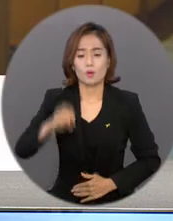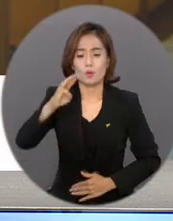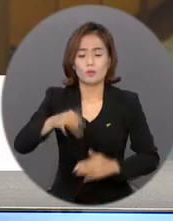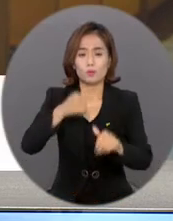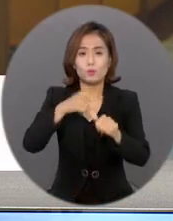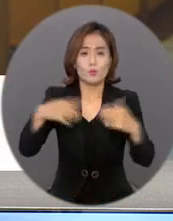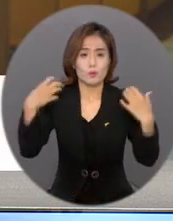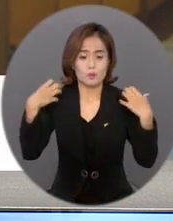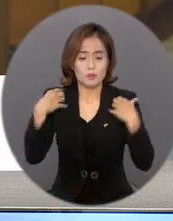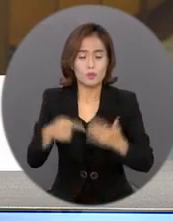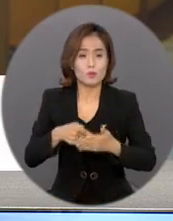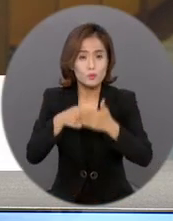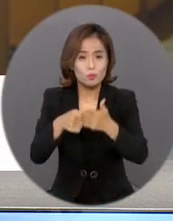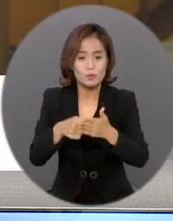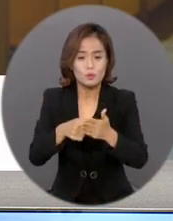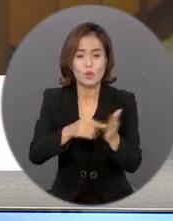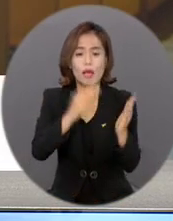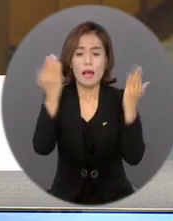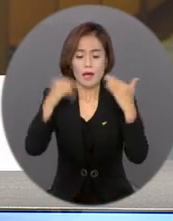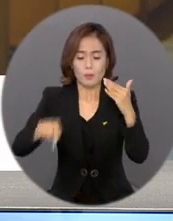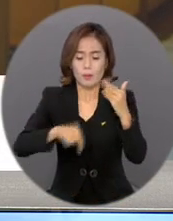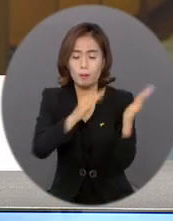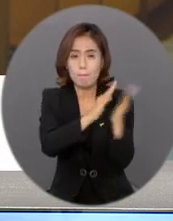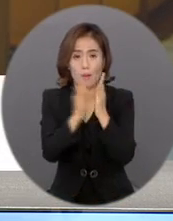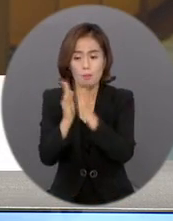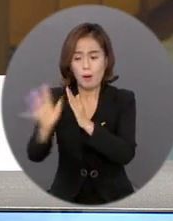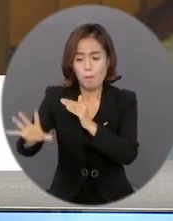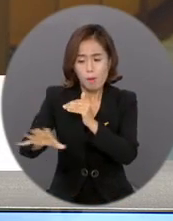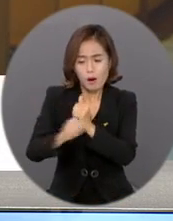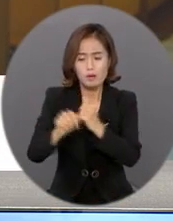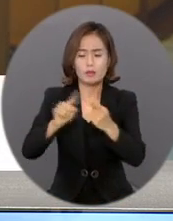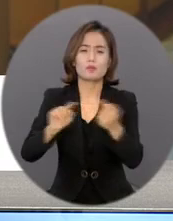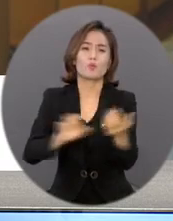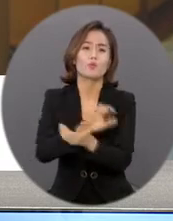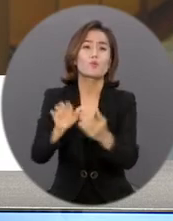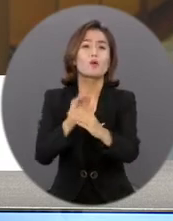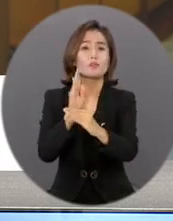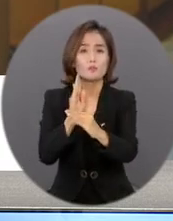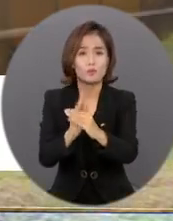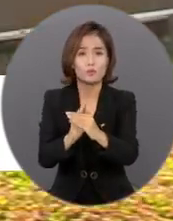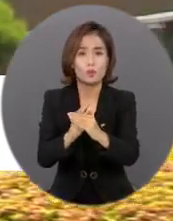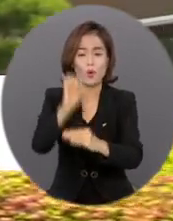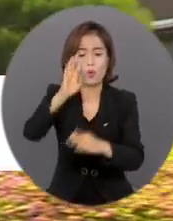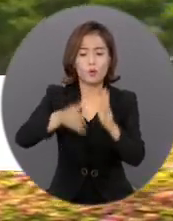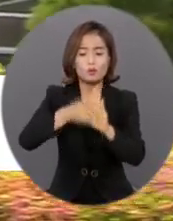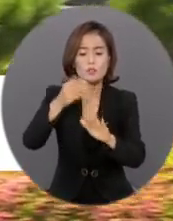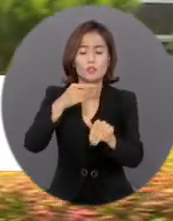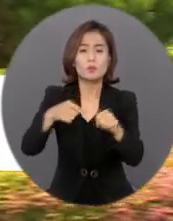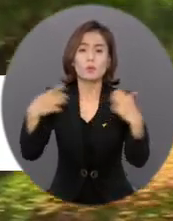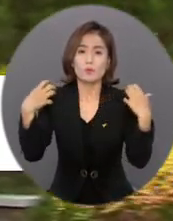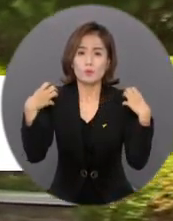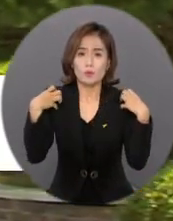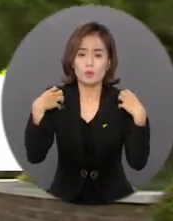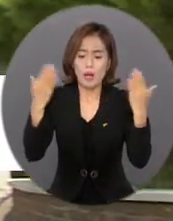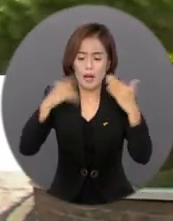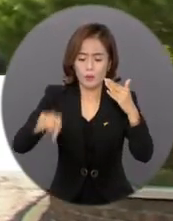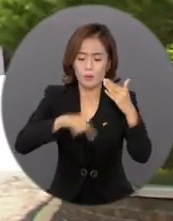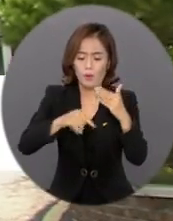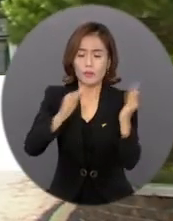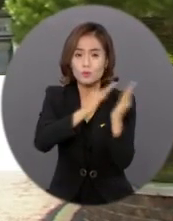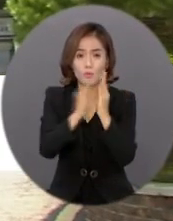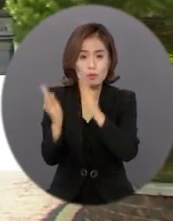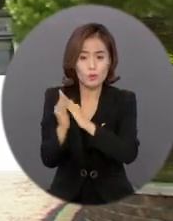광주시 교육청이 추진하고 있는 병설 유치원 통폐합을 놓고 논란이 일고 있습니다. 광주시 교육청은 병설 유치원에